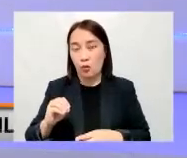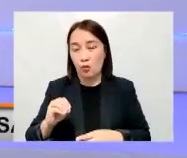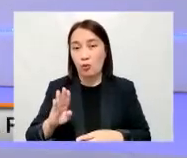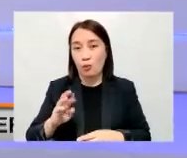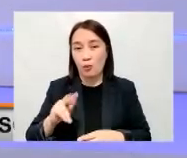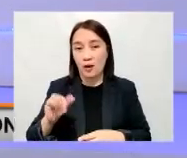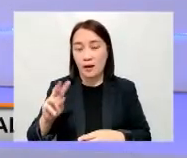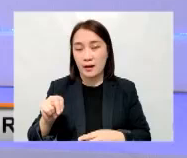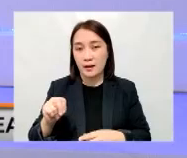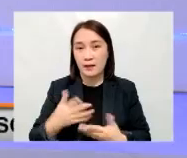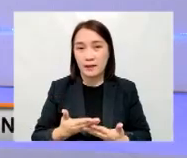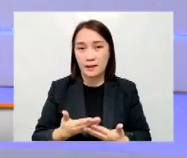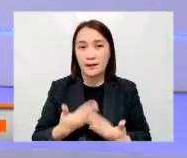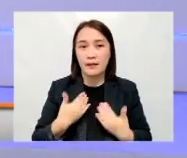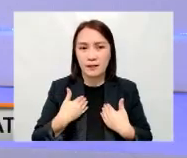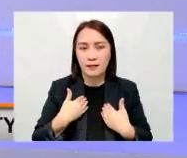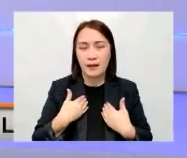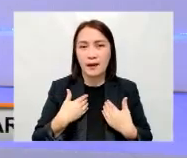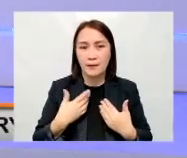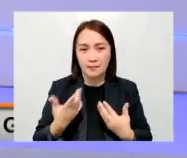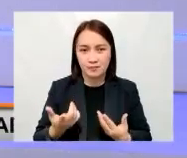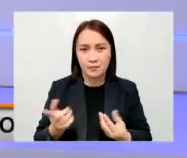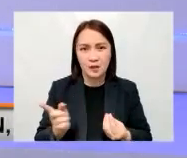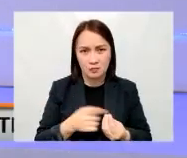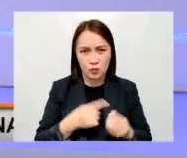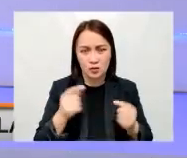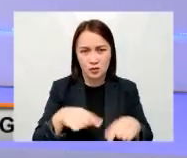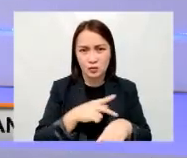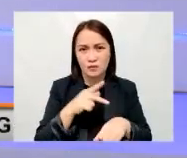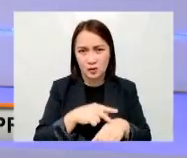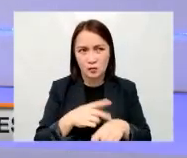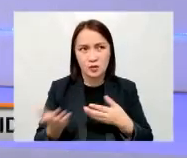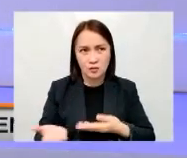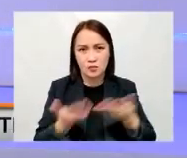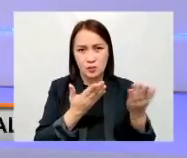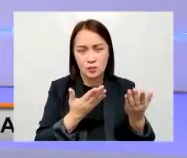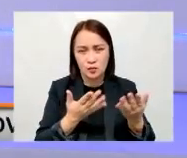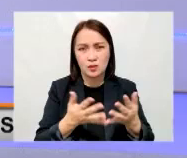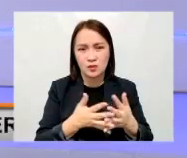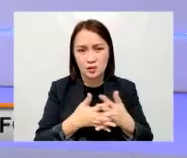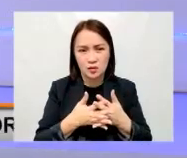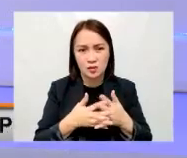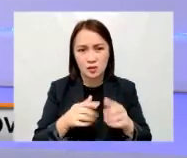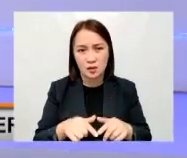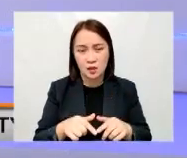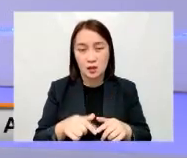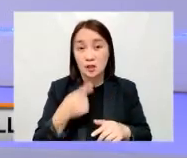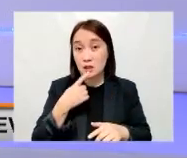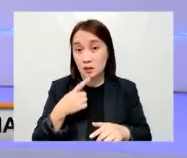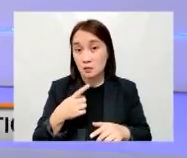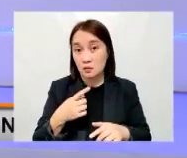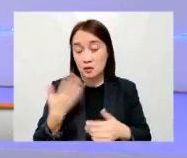deportation petition sa kanya ng kanyang ex na si Pok Wang. Pinabulaanan niya rin ang sinabi ng kanyang ex na hindi niya binibisita